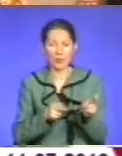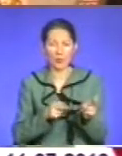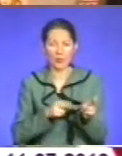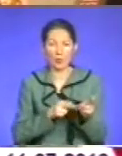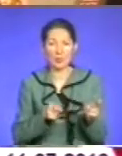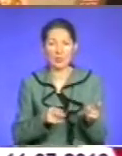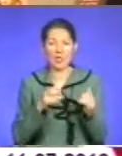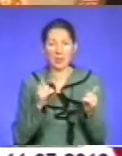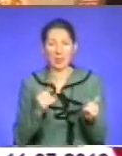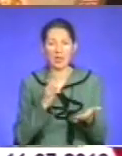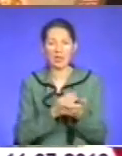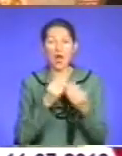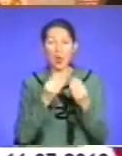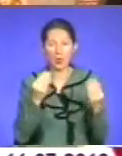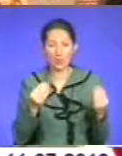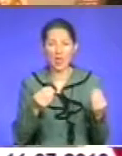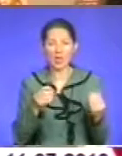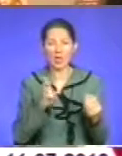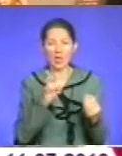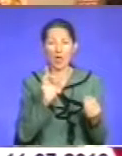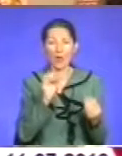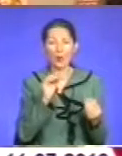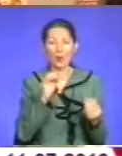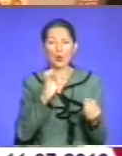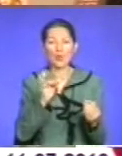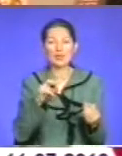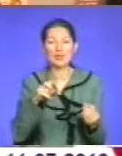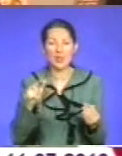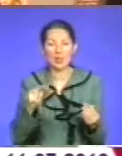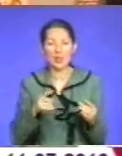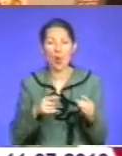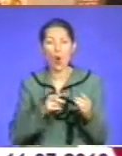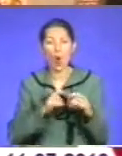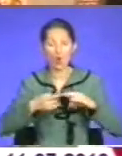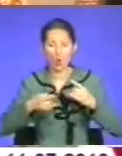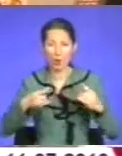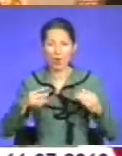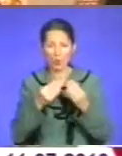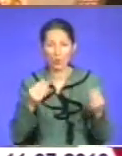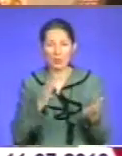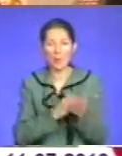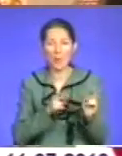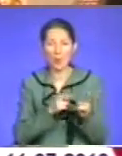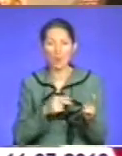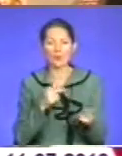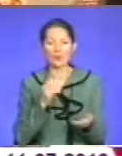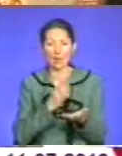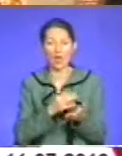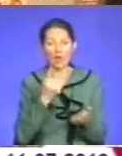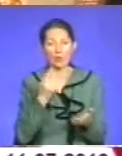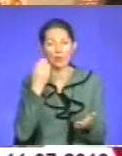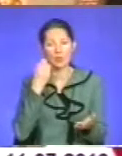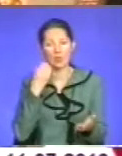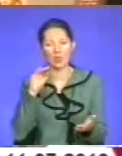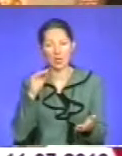в музеї брюссельського шоколаду, в брюссельському музеї шоколаду, і взагалі, якби, рахується одним з кращих світових рекордів в